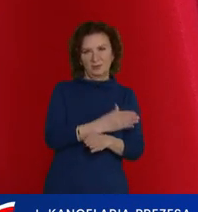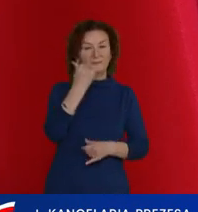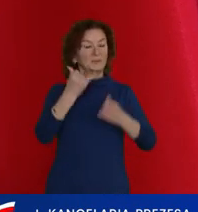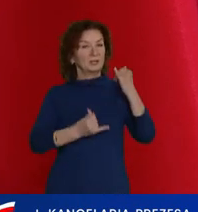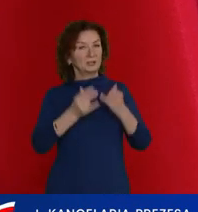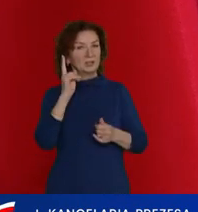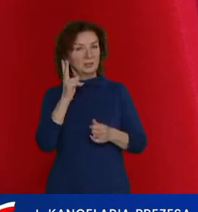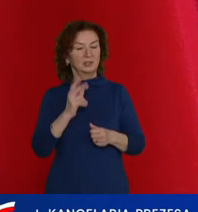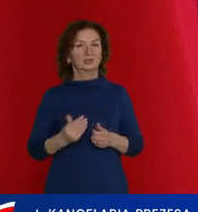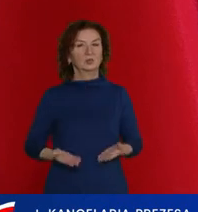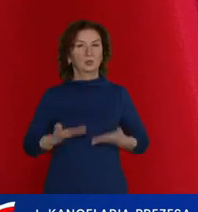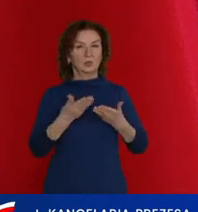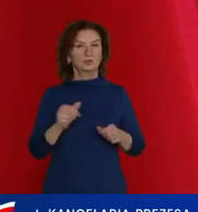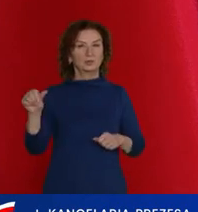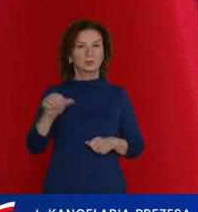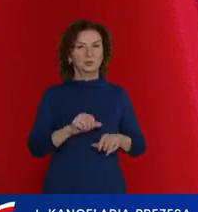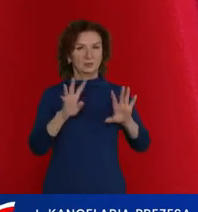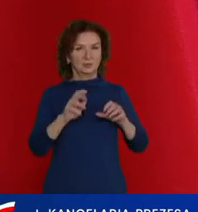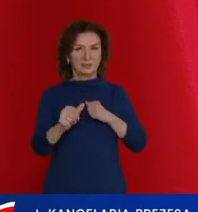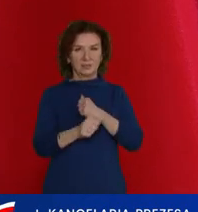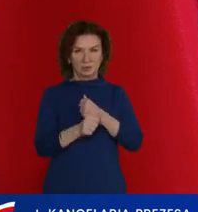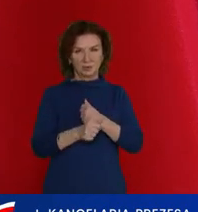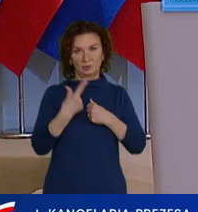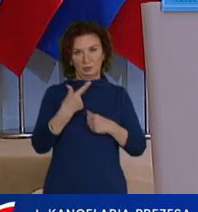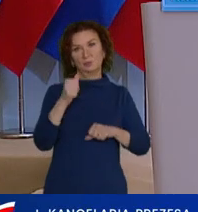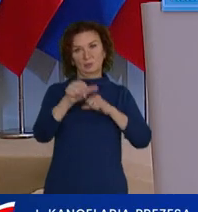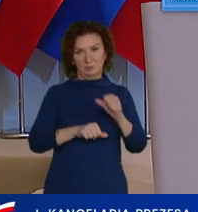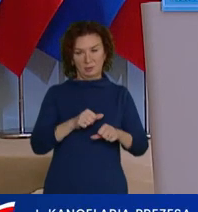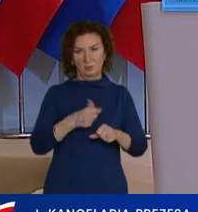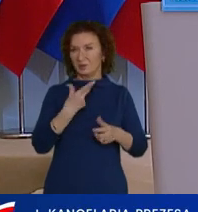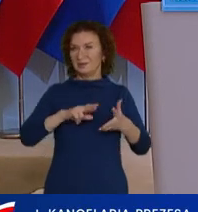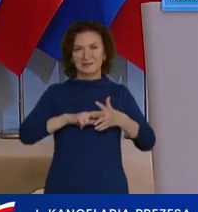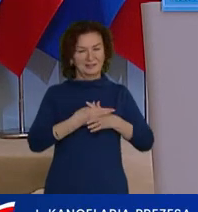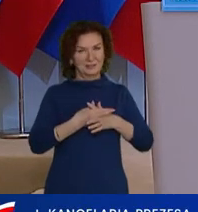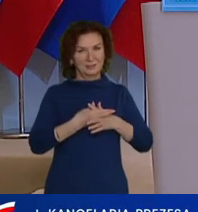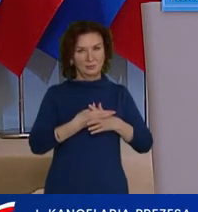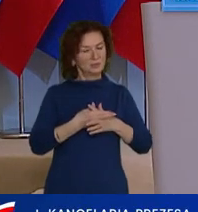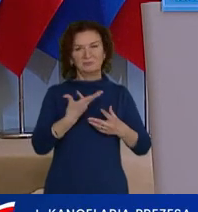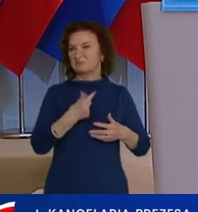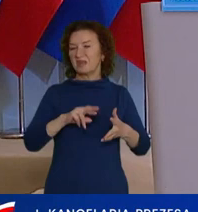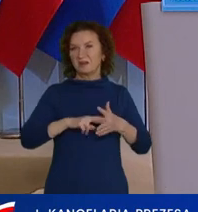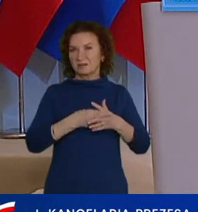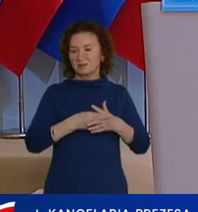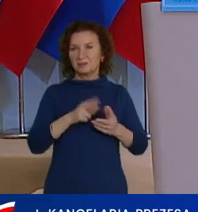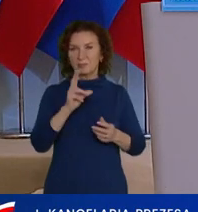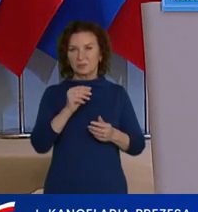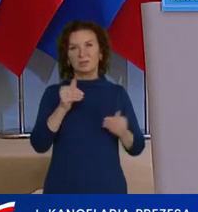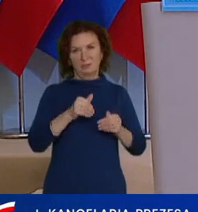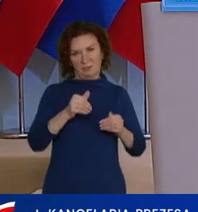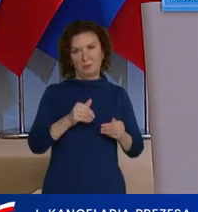roku 1962 i nie zarejestruje się w poniedziałek, będzie miał taką możliwość oczywiście także w kolejnych